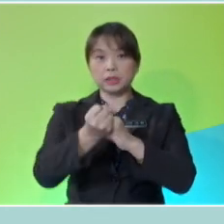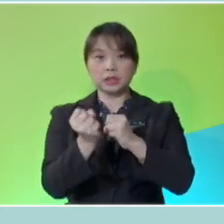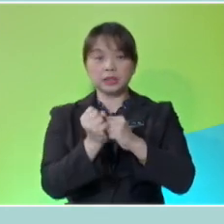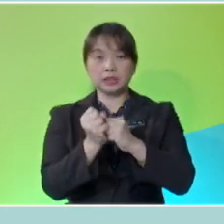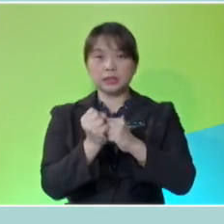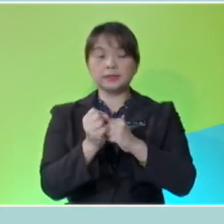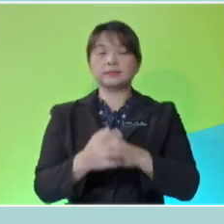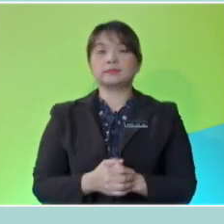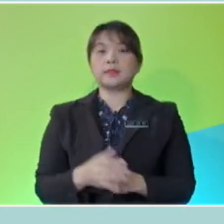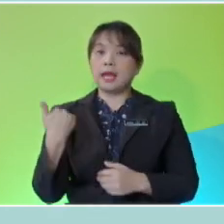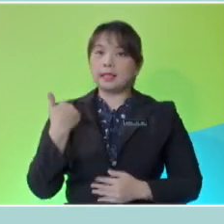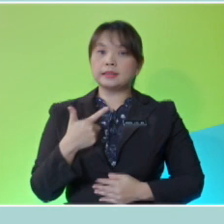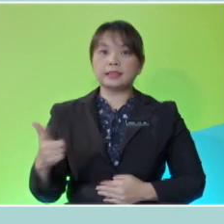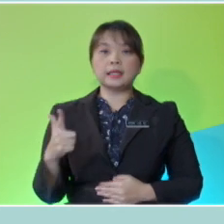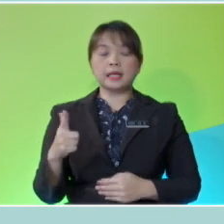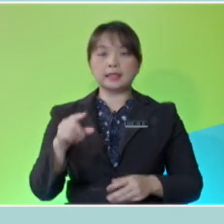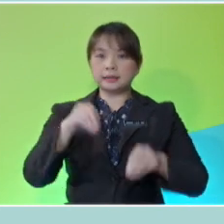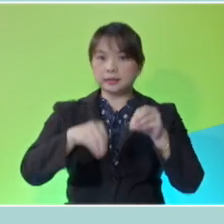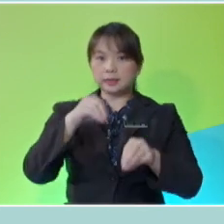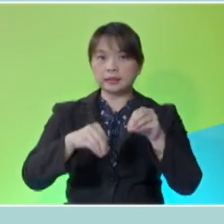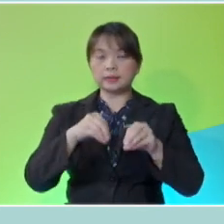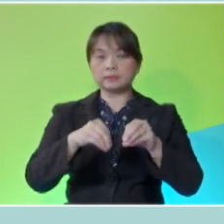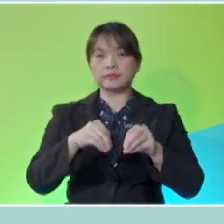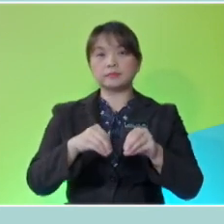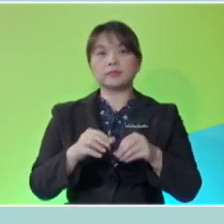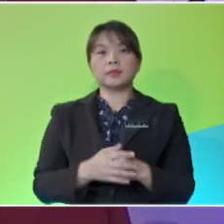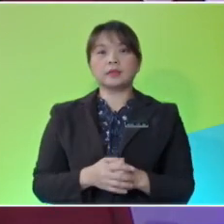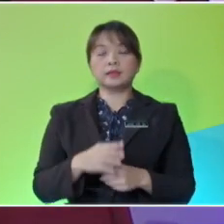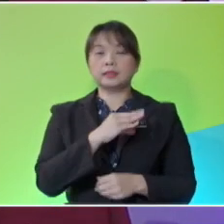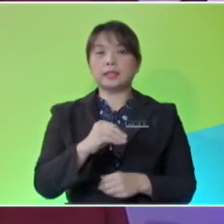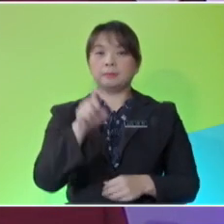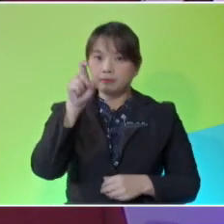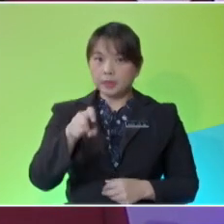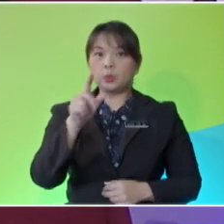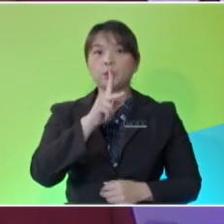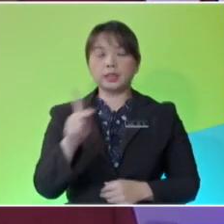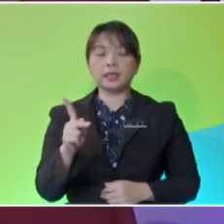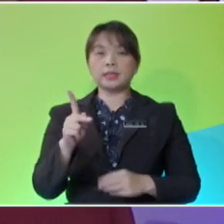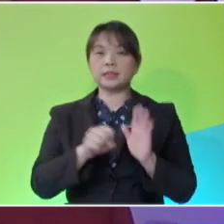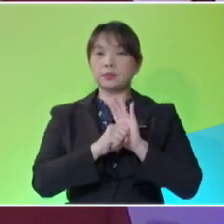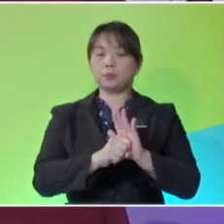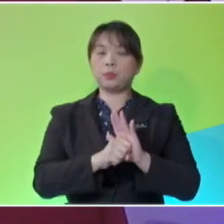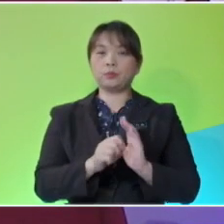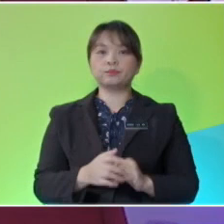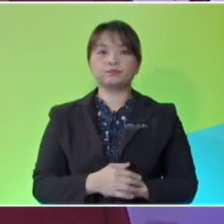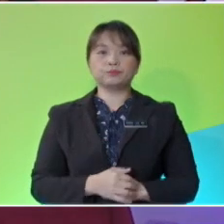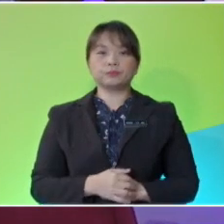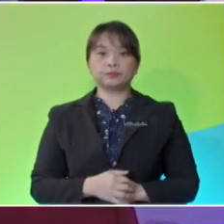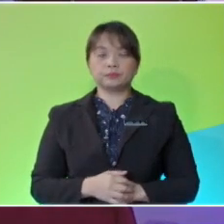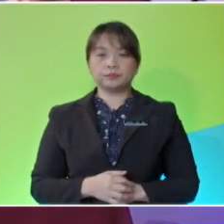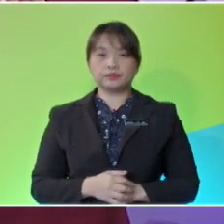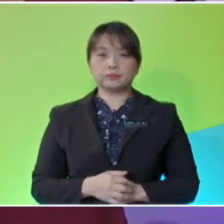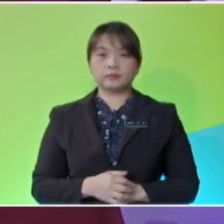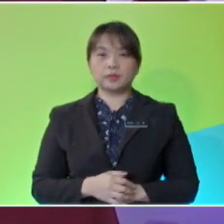jenis-jenis tanaman lada dimana ia memerlukan simbol kawasaan Oke baik yang seterusnya Mari kita perhatikan